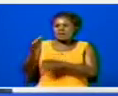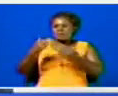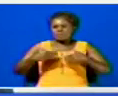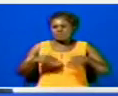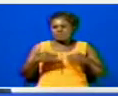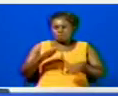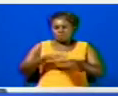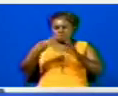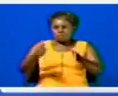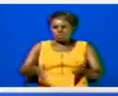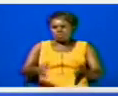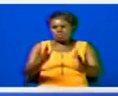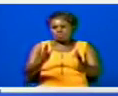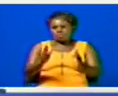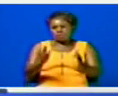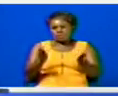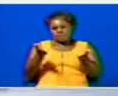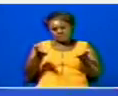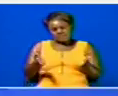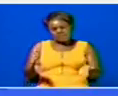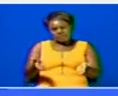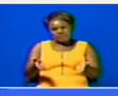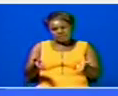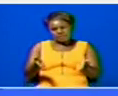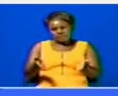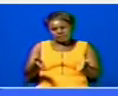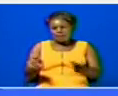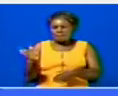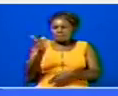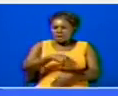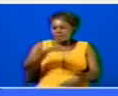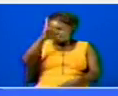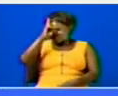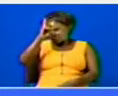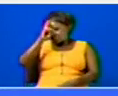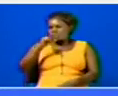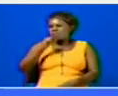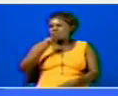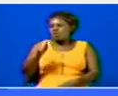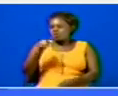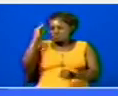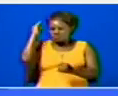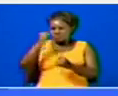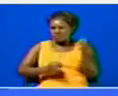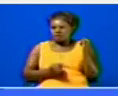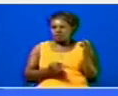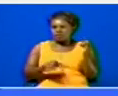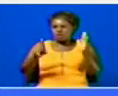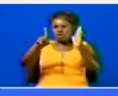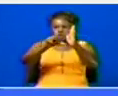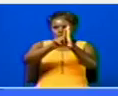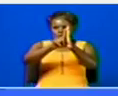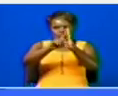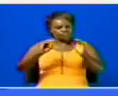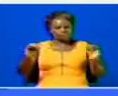wako barabarani, hata ingawa hii mambo ya traffic imerudishwa kwa traffic police, sio kusema kwamba hiyo ndio mwisho wa sheria. Lazima